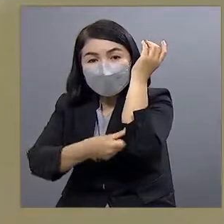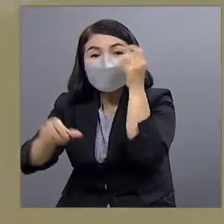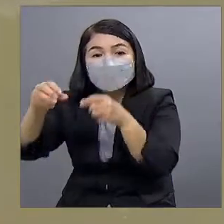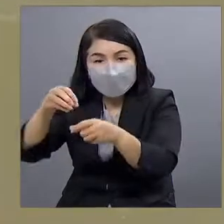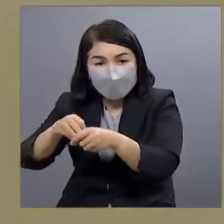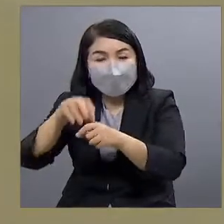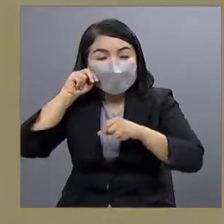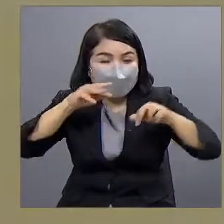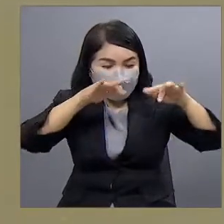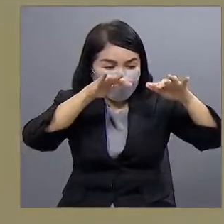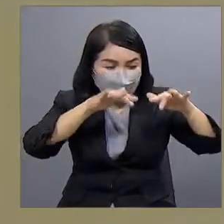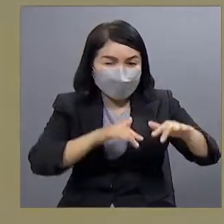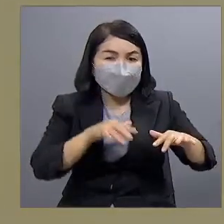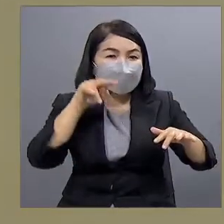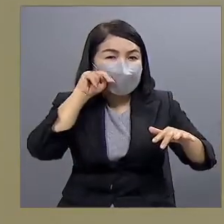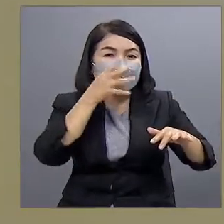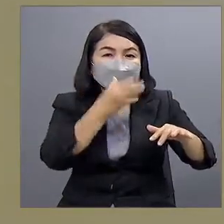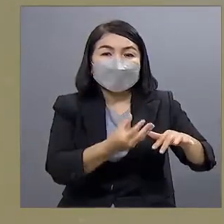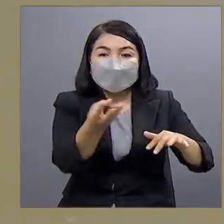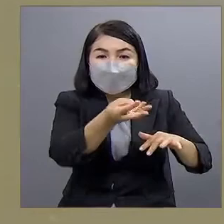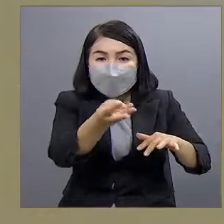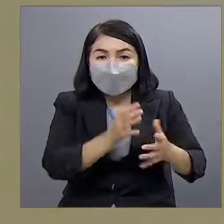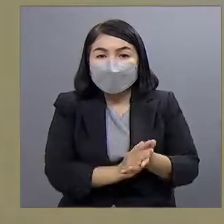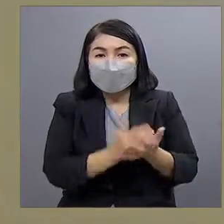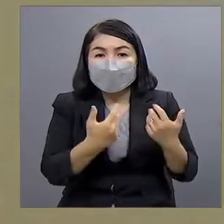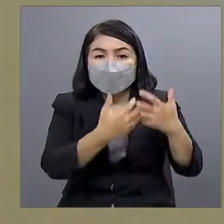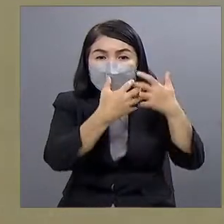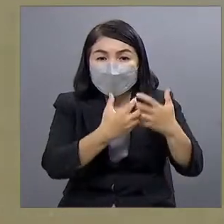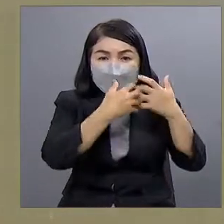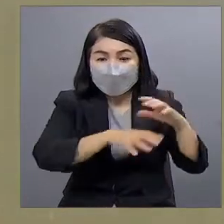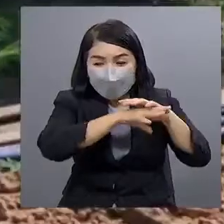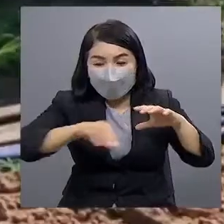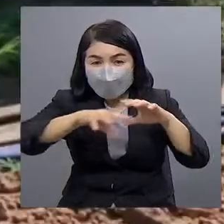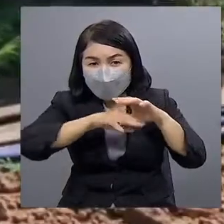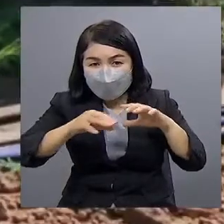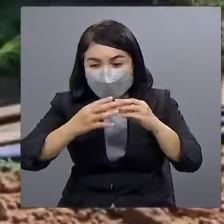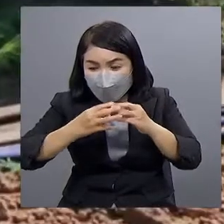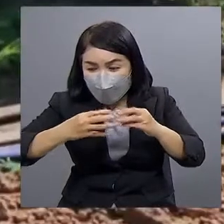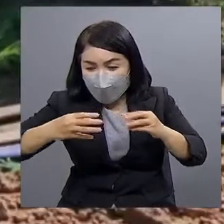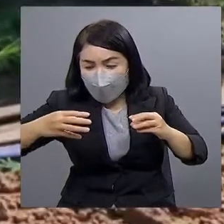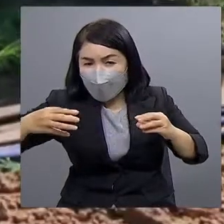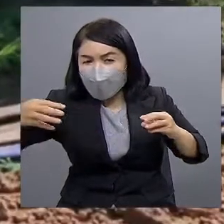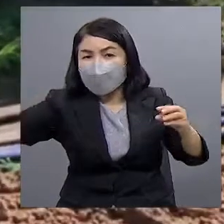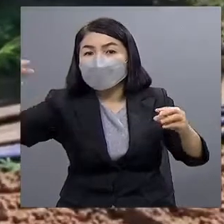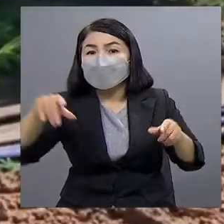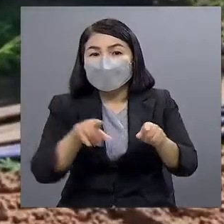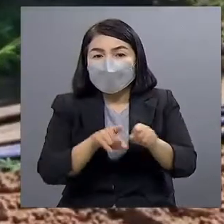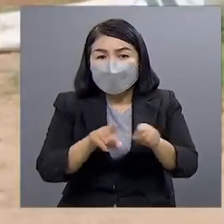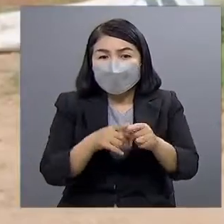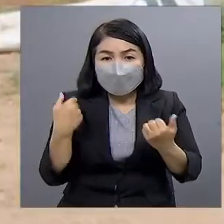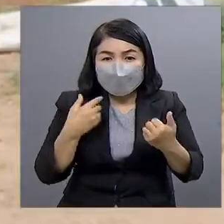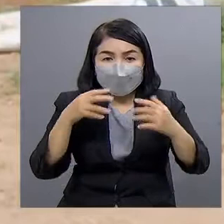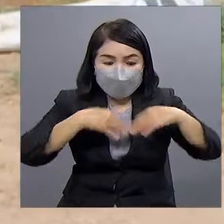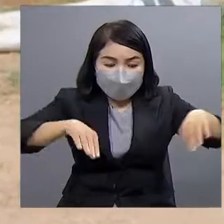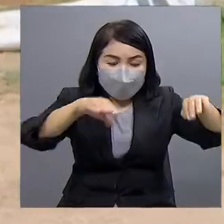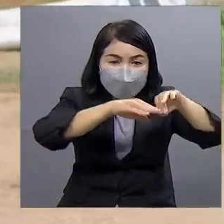แล้วนะคะชาวนาไม่ได้สูบน้ำกันแค่ทอดเดียวนะคะต้องดึงน้ำจากคลองบางพระหลวงเอาไปเก็บไว้ในบึงสาธ